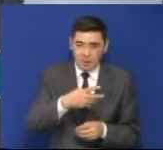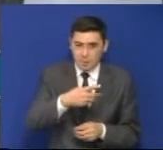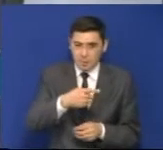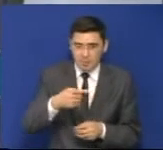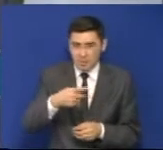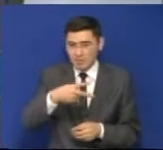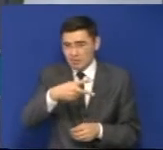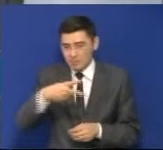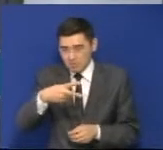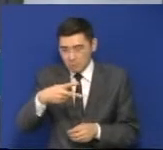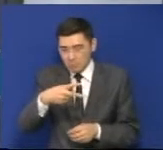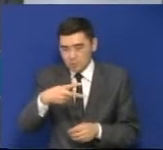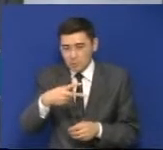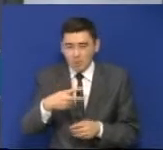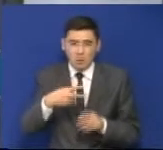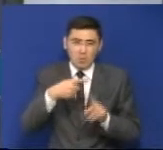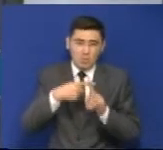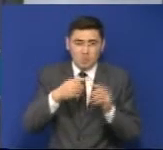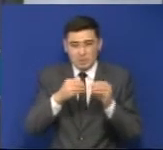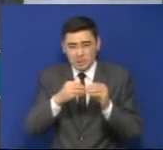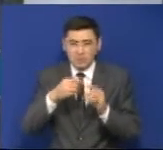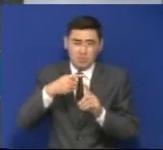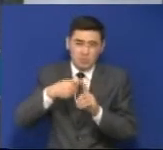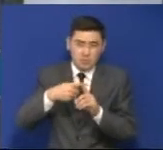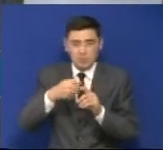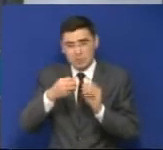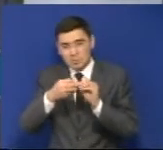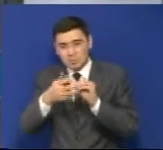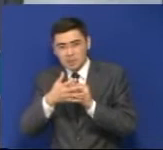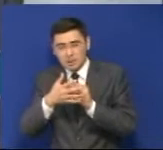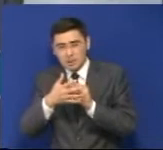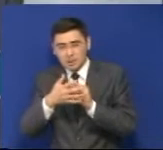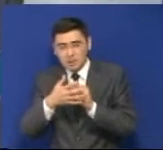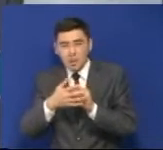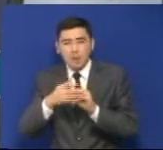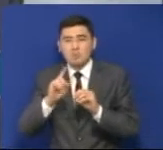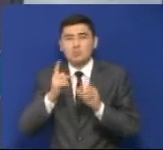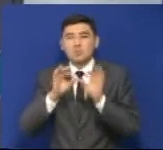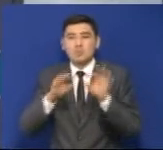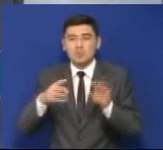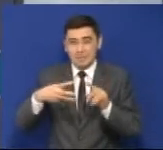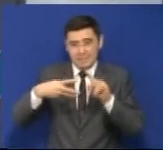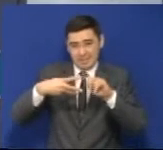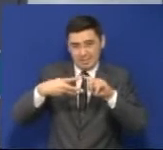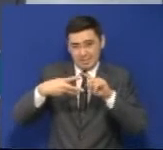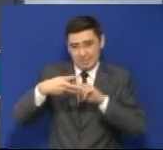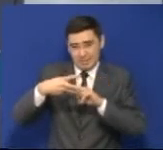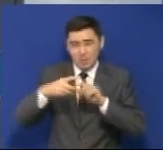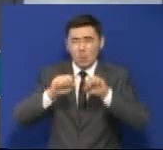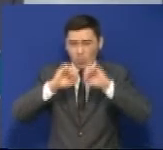этажда екінші этажда 10 градус жылы болса, үшінші этаждың жаңағы жылудың бәрі үшінші этаж алып кетіп